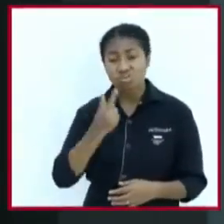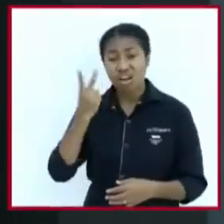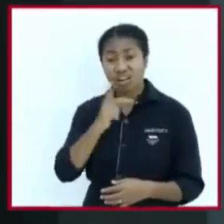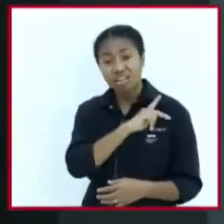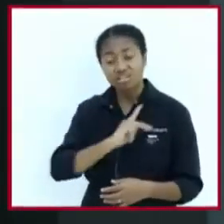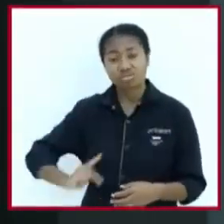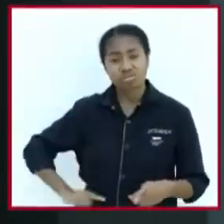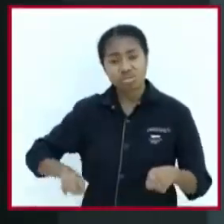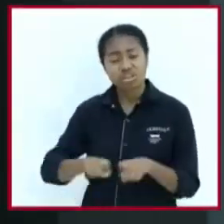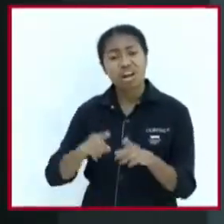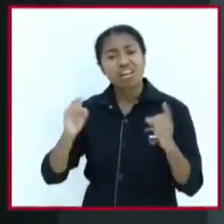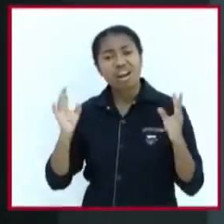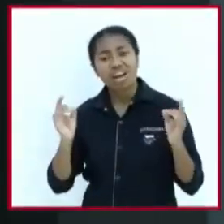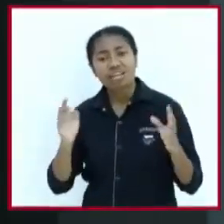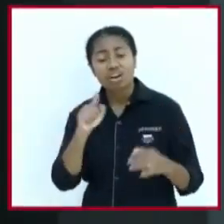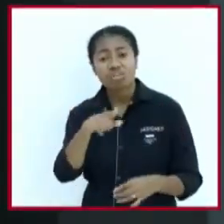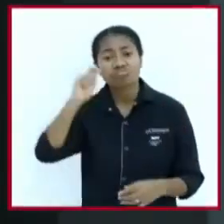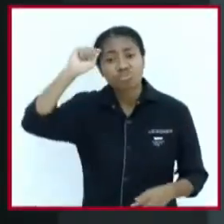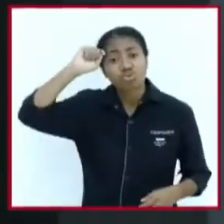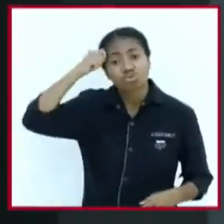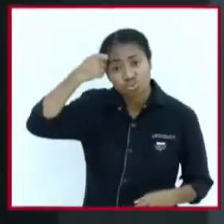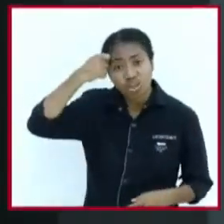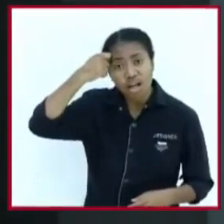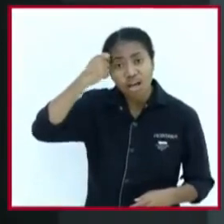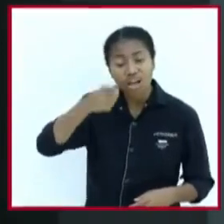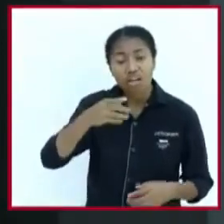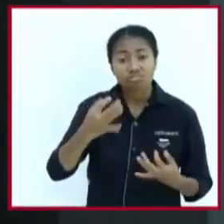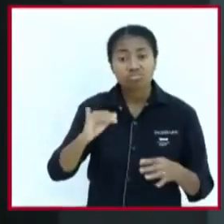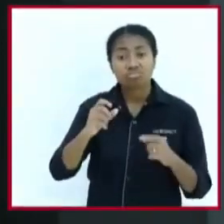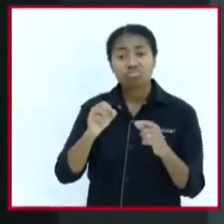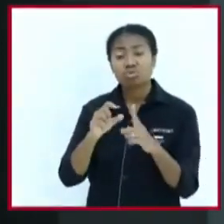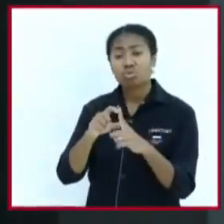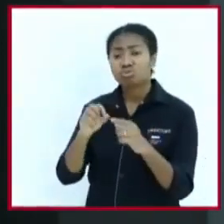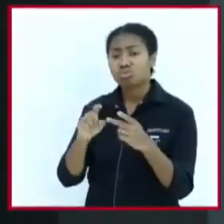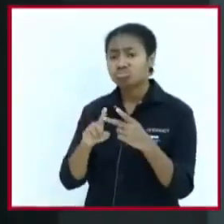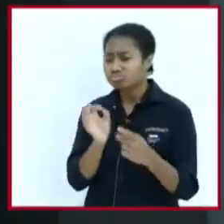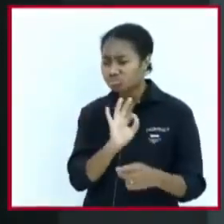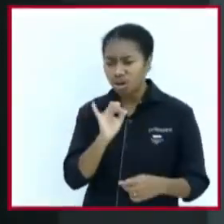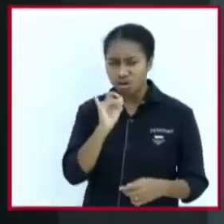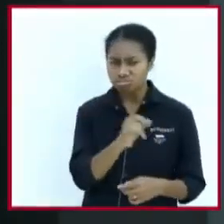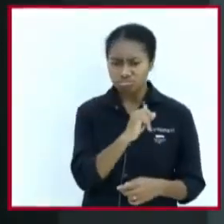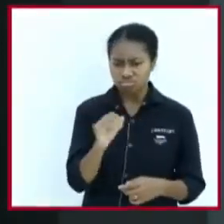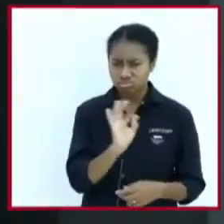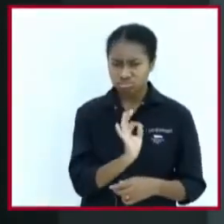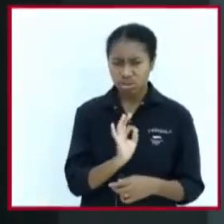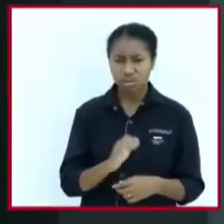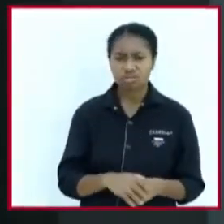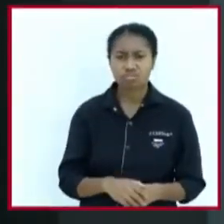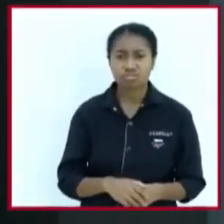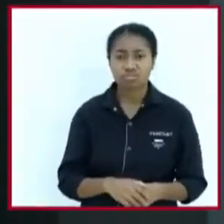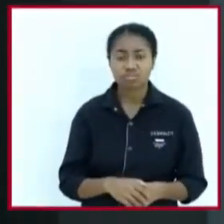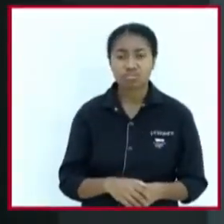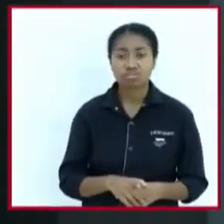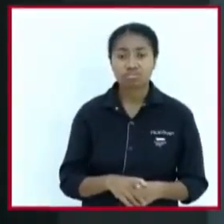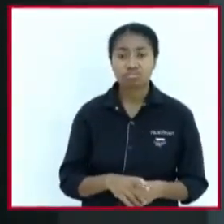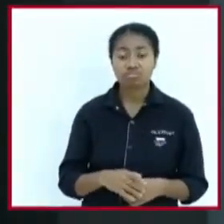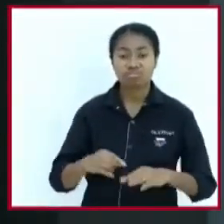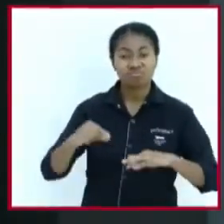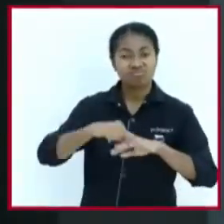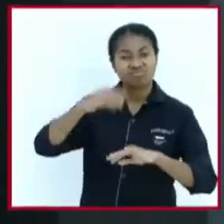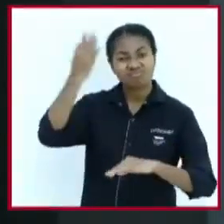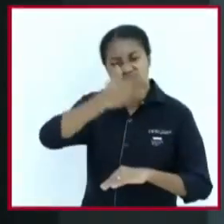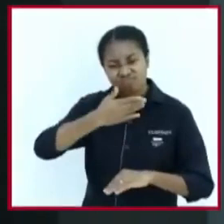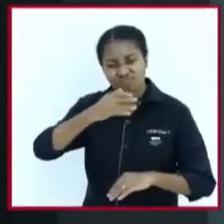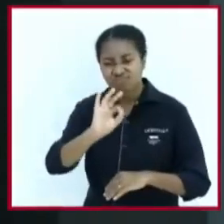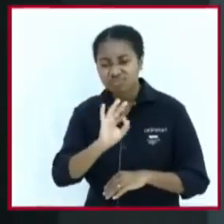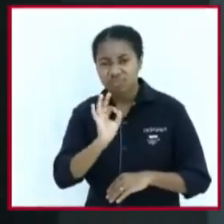lain kalaupun susah jodoh jangan kalau Hai dan kawin dengan sembarang orang